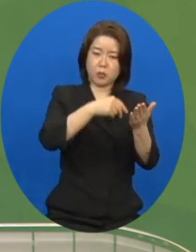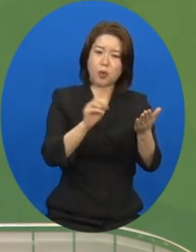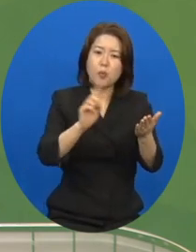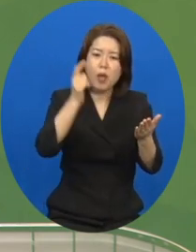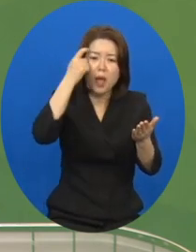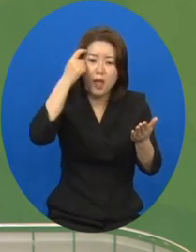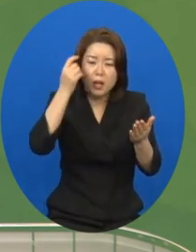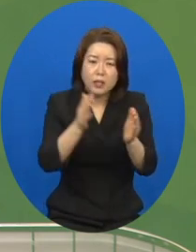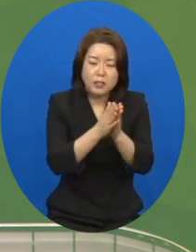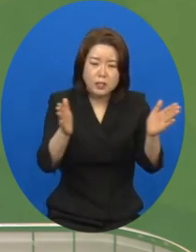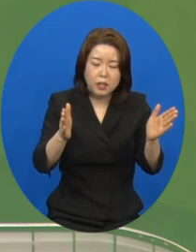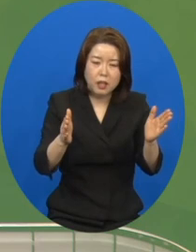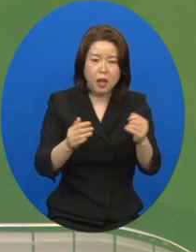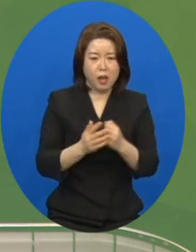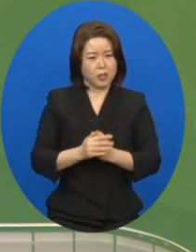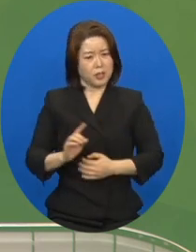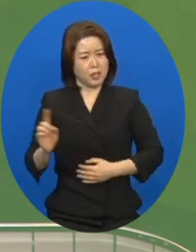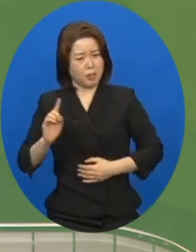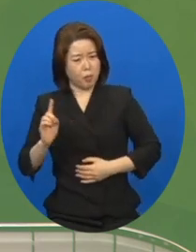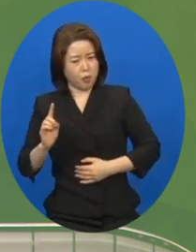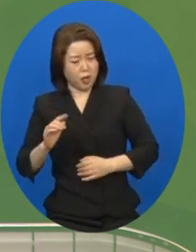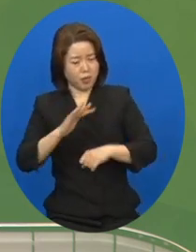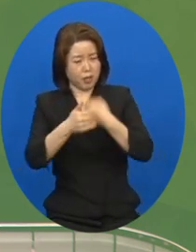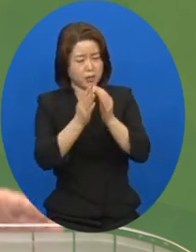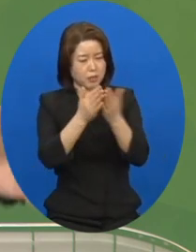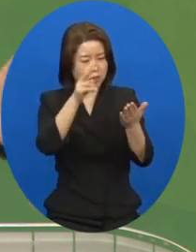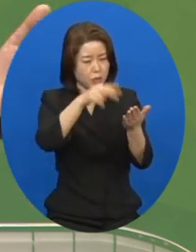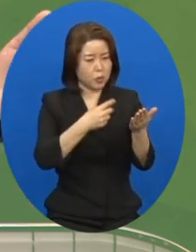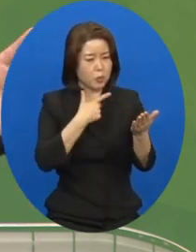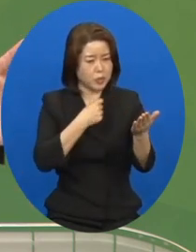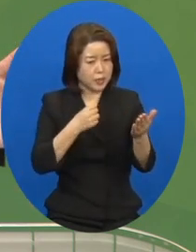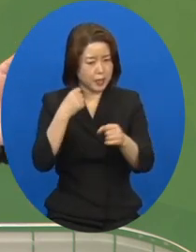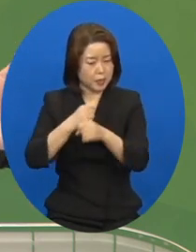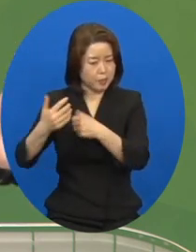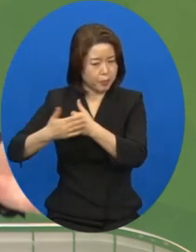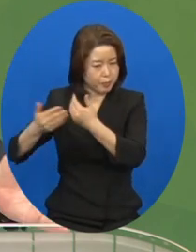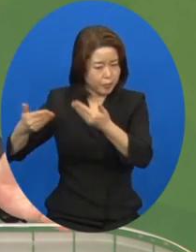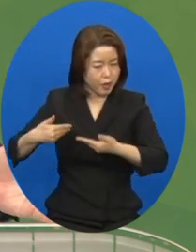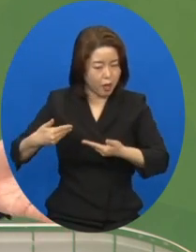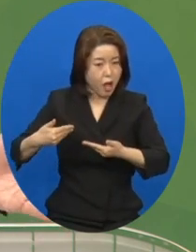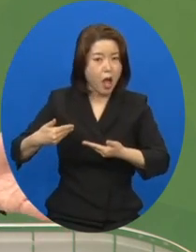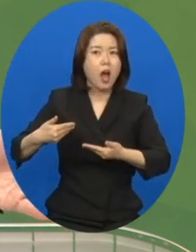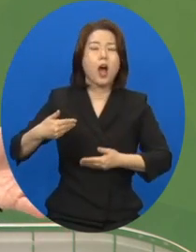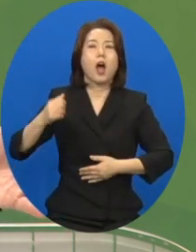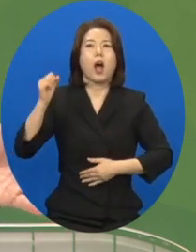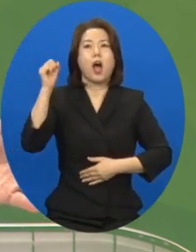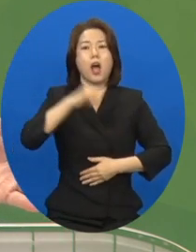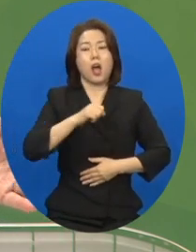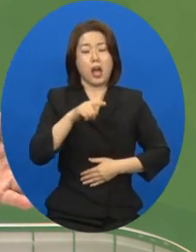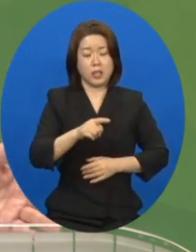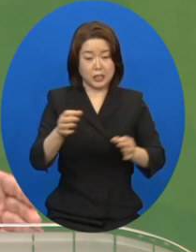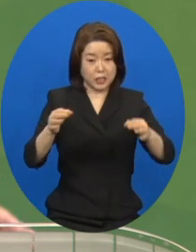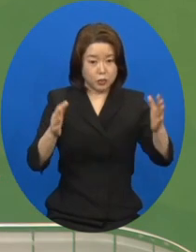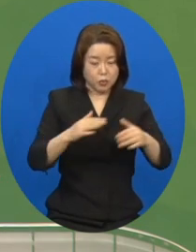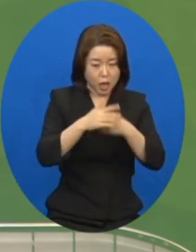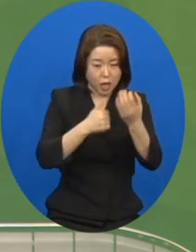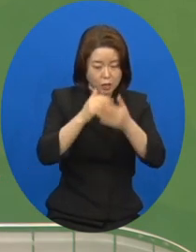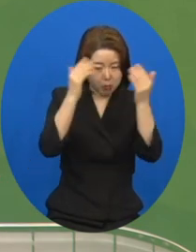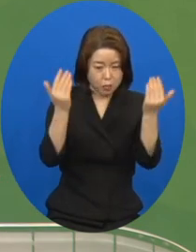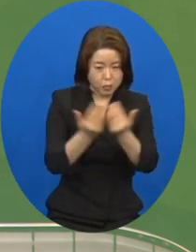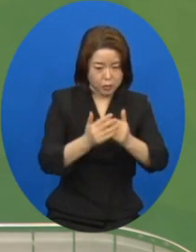무엇이 내가 성경을 읽게 만들었을까? 그 순간 하나님께서 이 모든 것을 이루어가고 있었음을